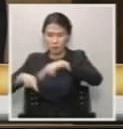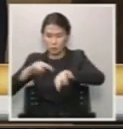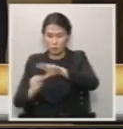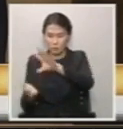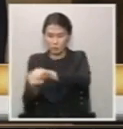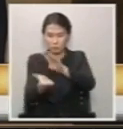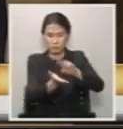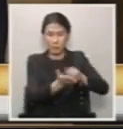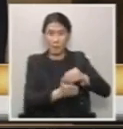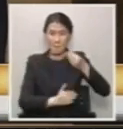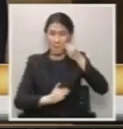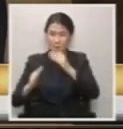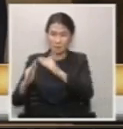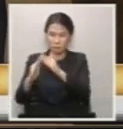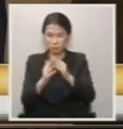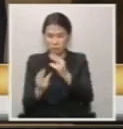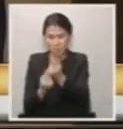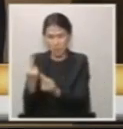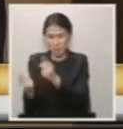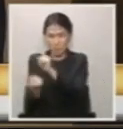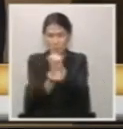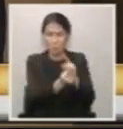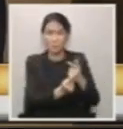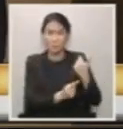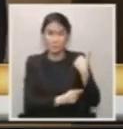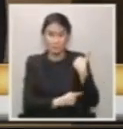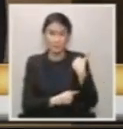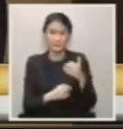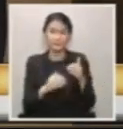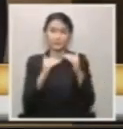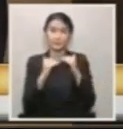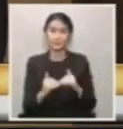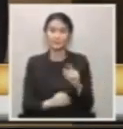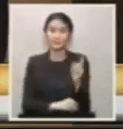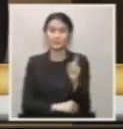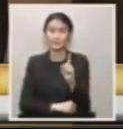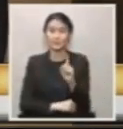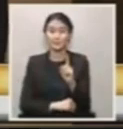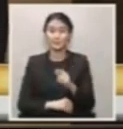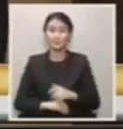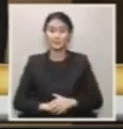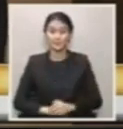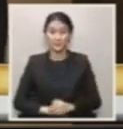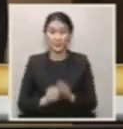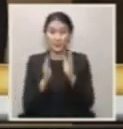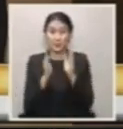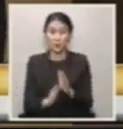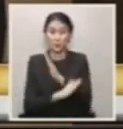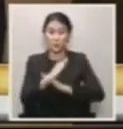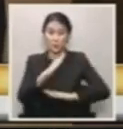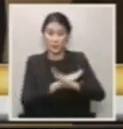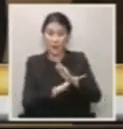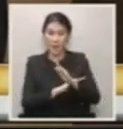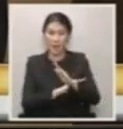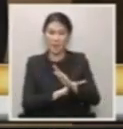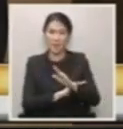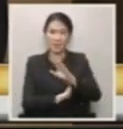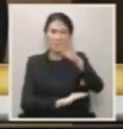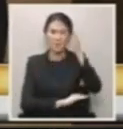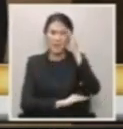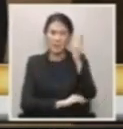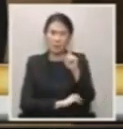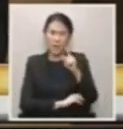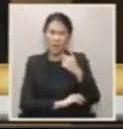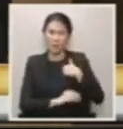านนะครับนอกจากนั้นแล้วอีกส่วนหนึ่งก็ต้องยอมรับว่าคนพิการนั้นอาจจะไม่ทราบสิทธิ